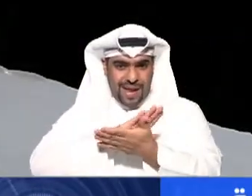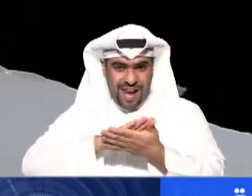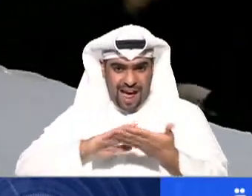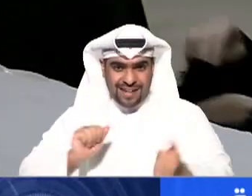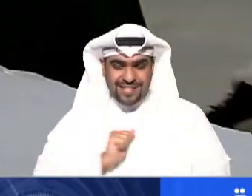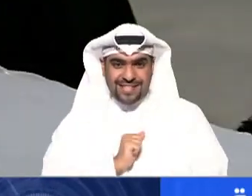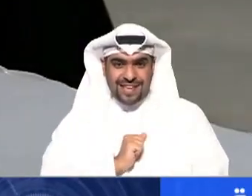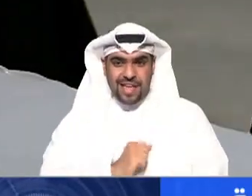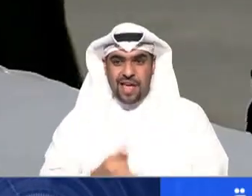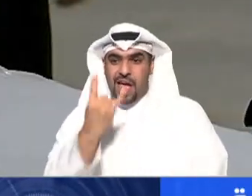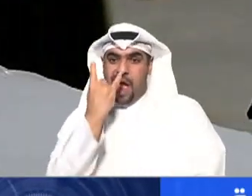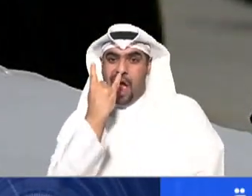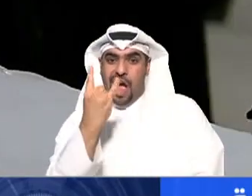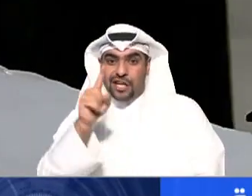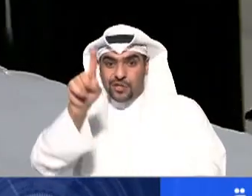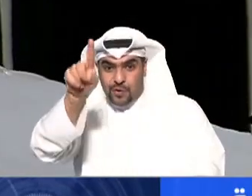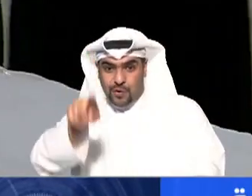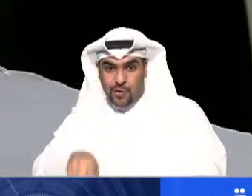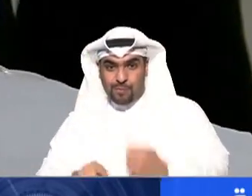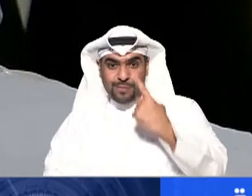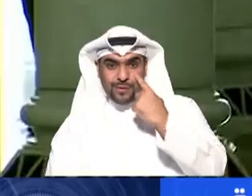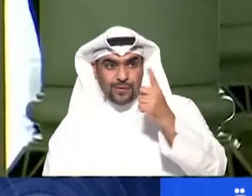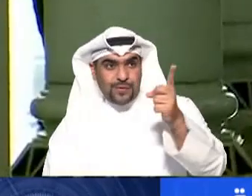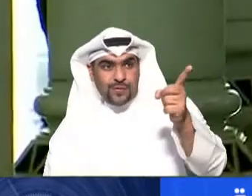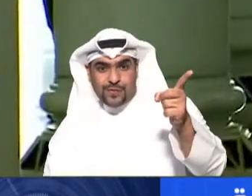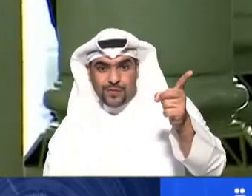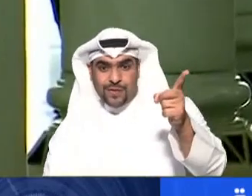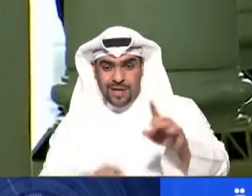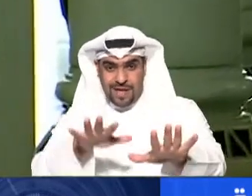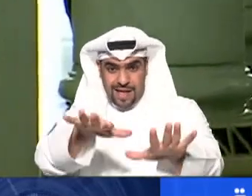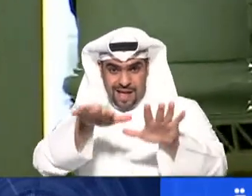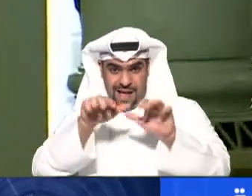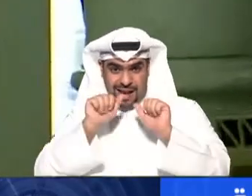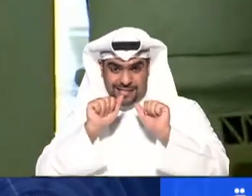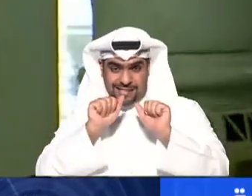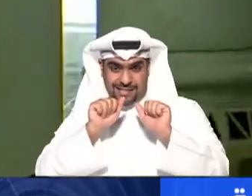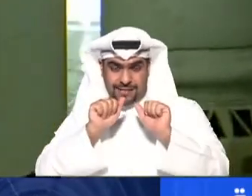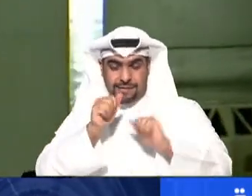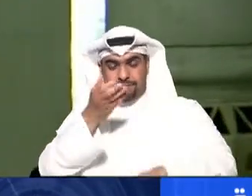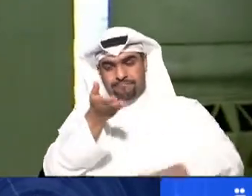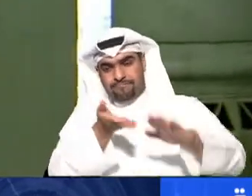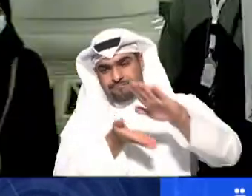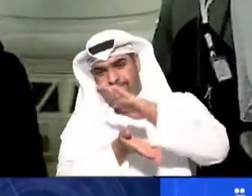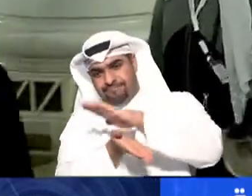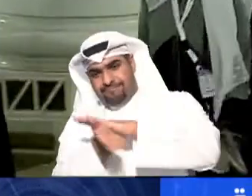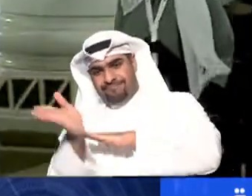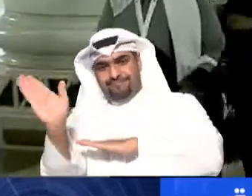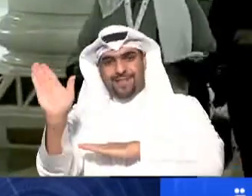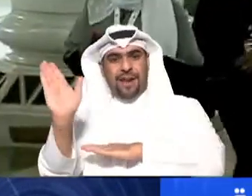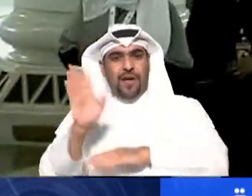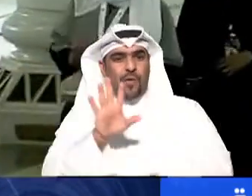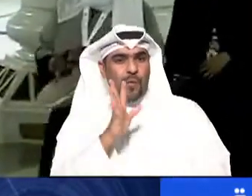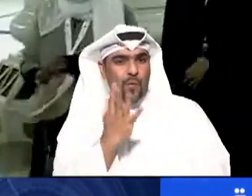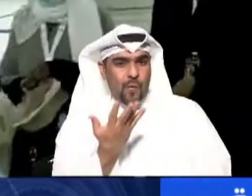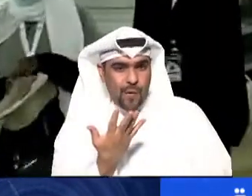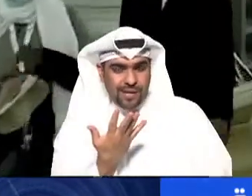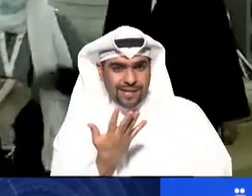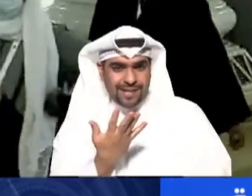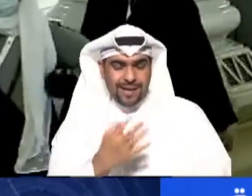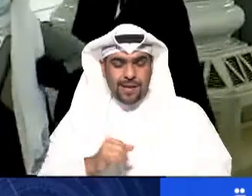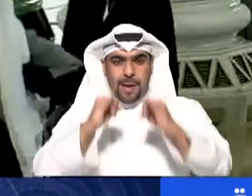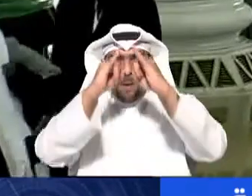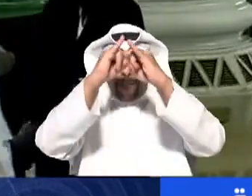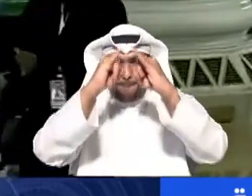بيت الله الحرام برمي الجمرات الثلاث ليغادروا بعد ذلك أرض مشعر ميناء متوجهين لمكة